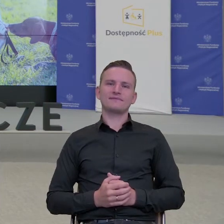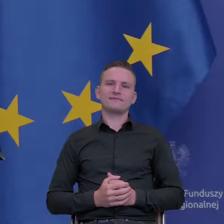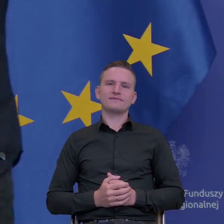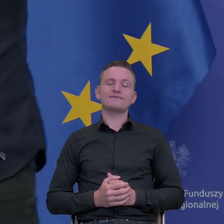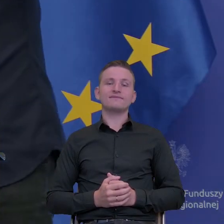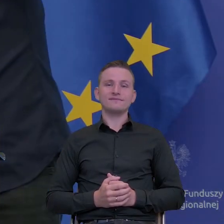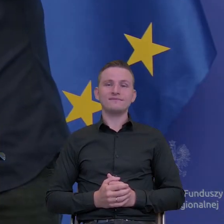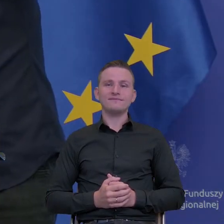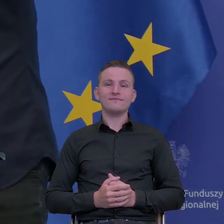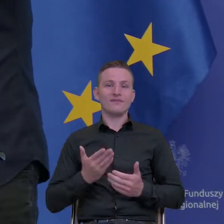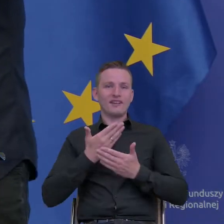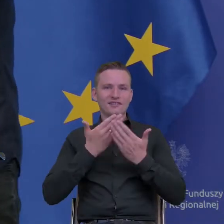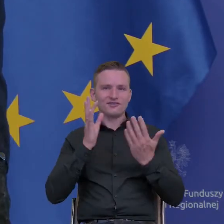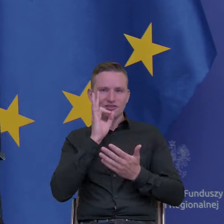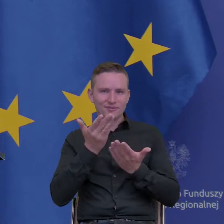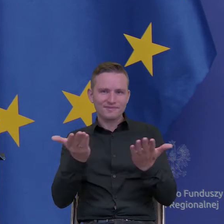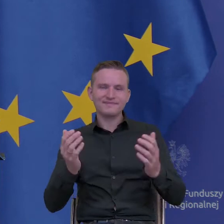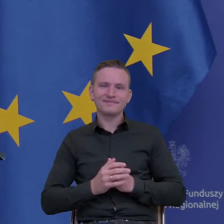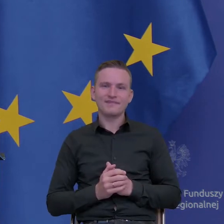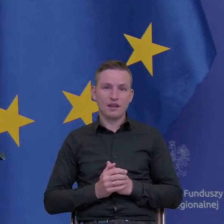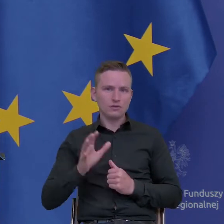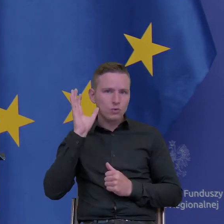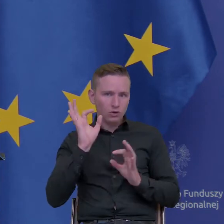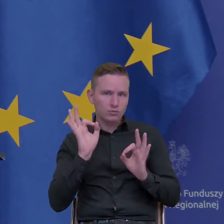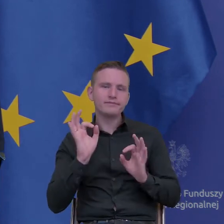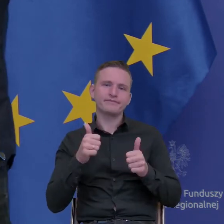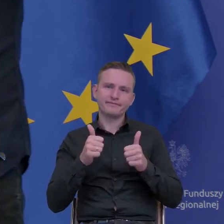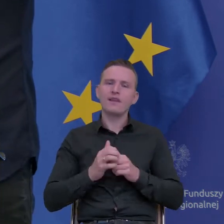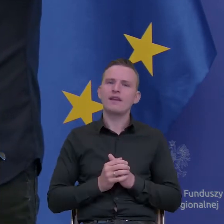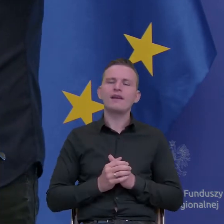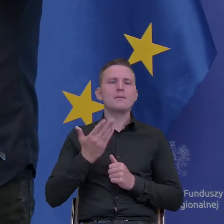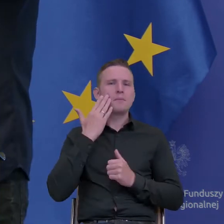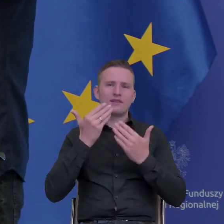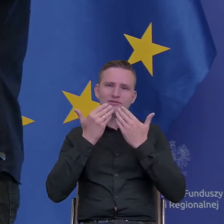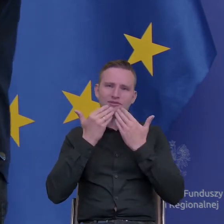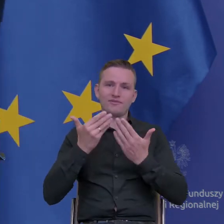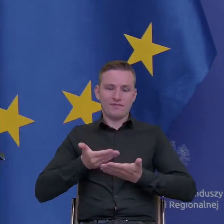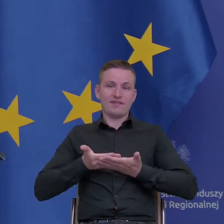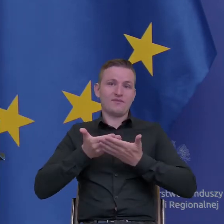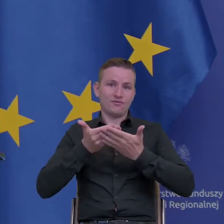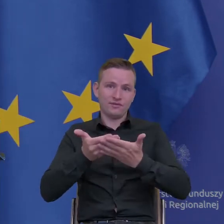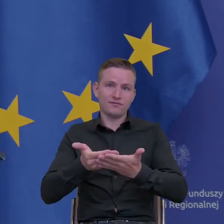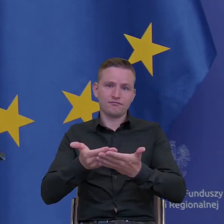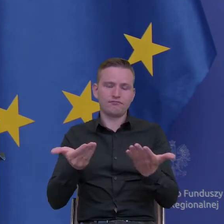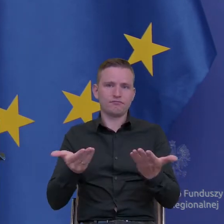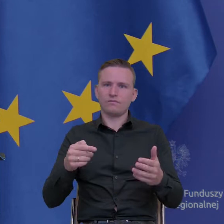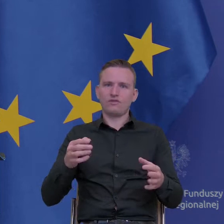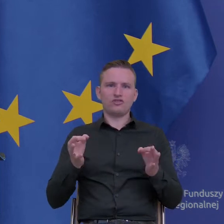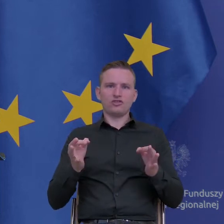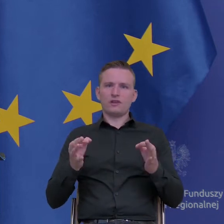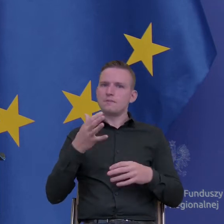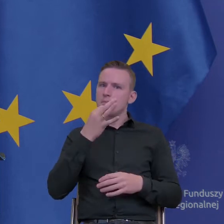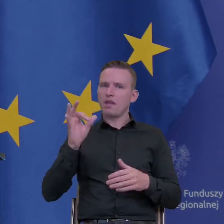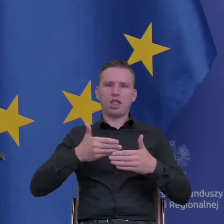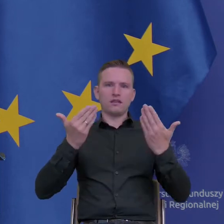Dzień dobry państwu. Słychać mnie dobrze w miarę? Bardzo dziękuję za zaproszenie i za to, że mogę tutaj do państwa w tak wyjątkowym dniu powiedzieć kilka